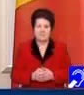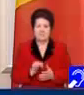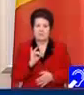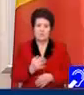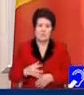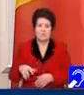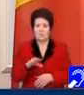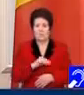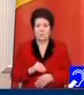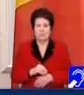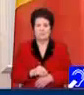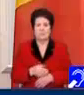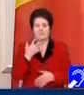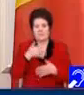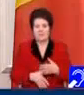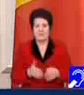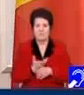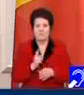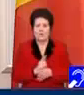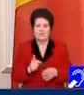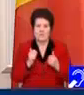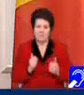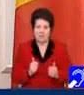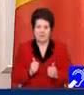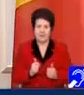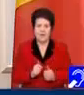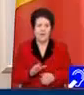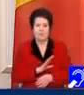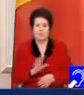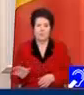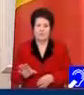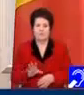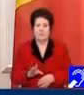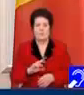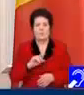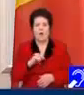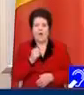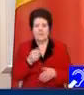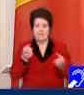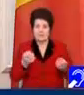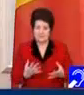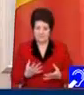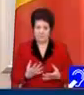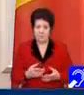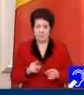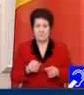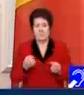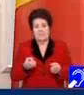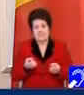cu toții înțelegem foarte bine că nu va fi un an simplu, din simplu motiv